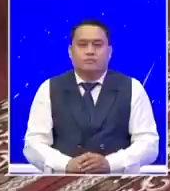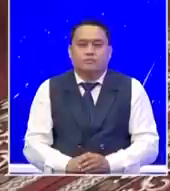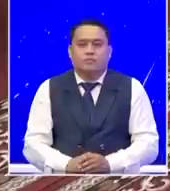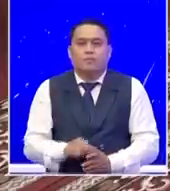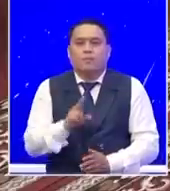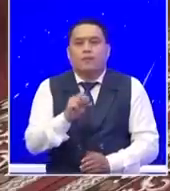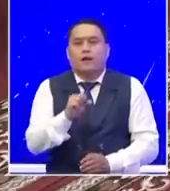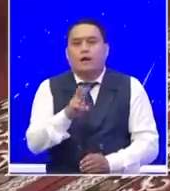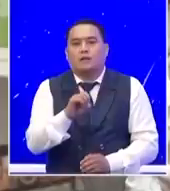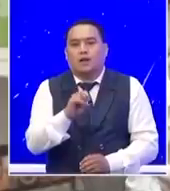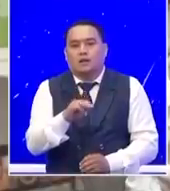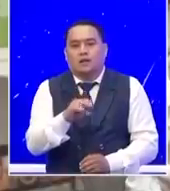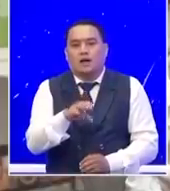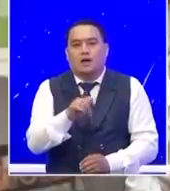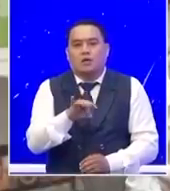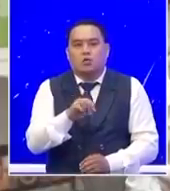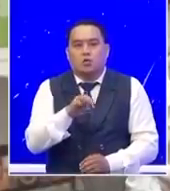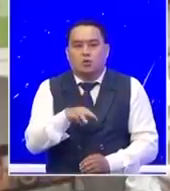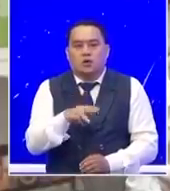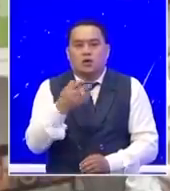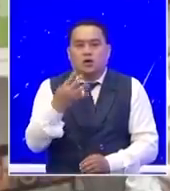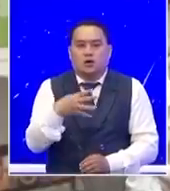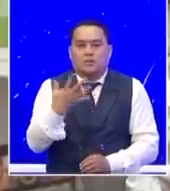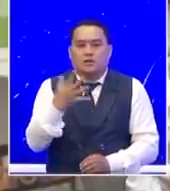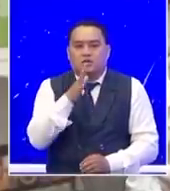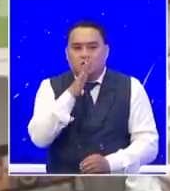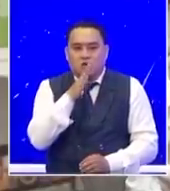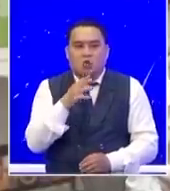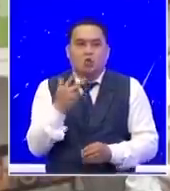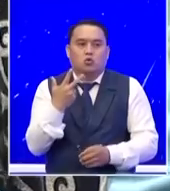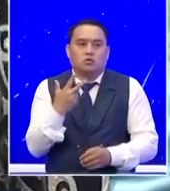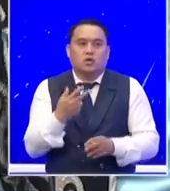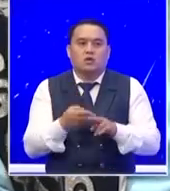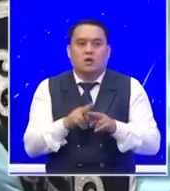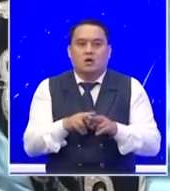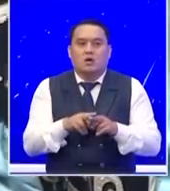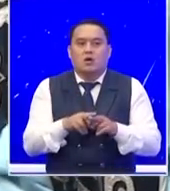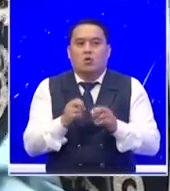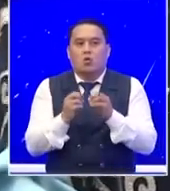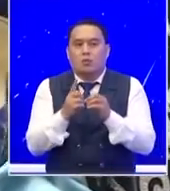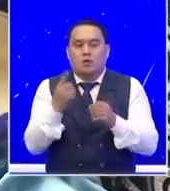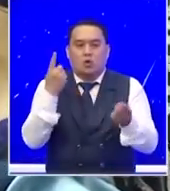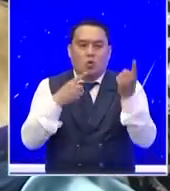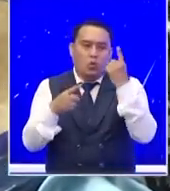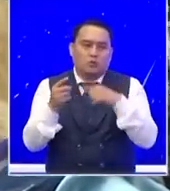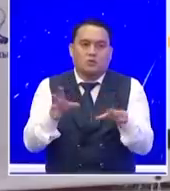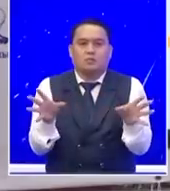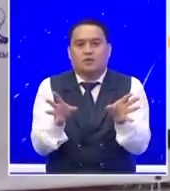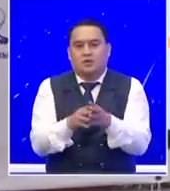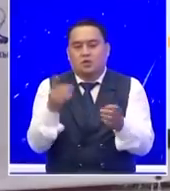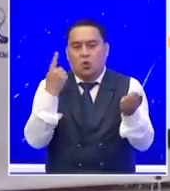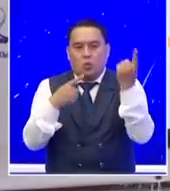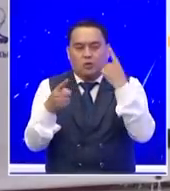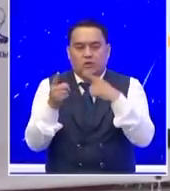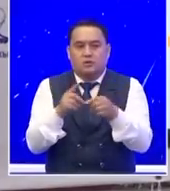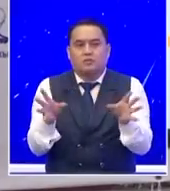Құдайбергеновтердің шаңырақ көтергеніне биыл 45 жыл. Олар 3 ұл, 1 қыз өсірген, 11 немеренің атапасы. Өнерде де, өмірде де жұптары жазылмай келе